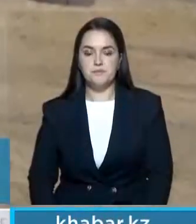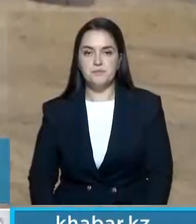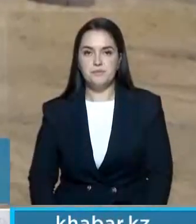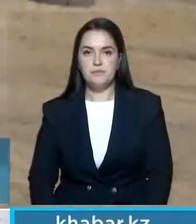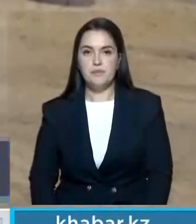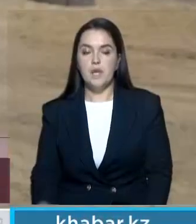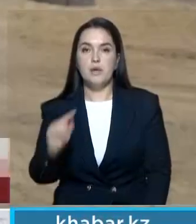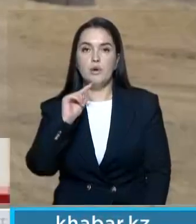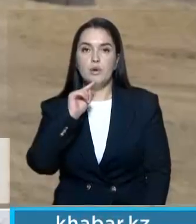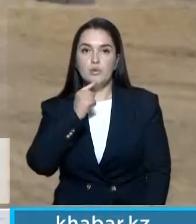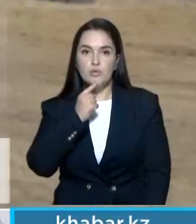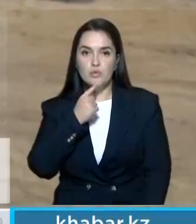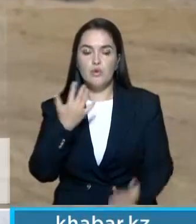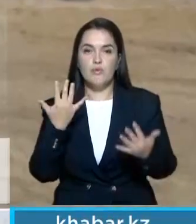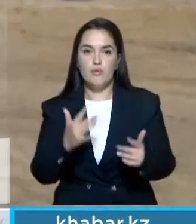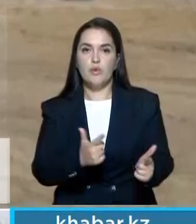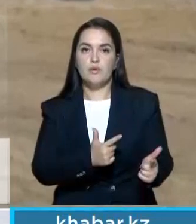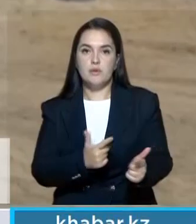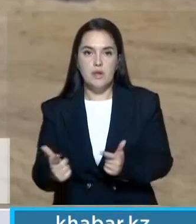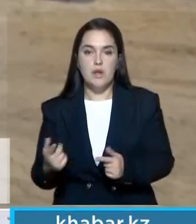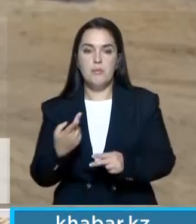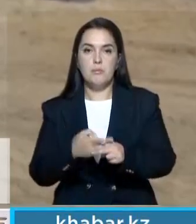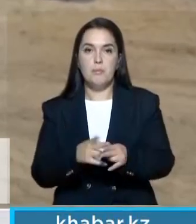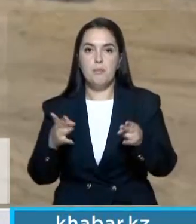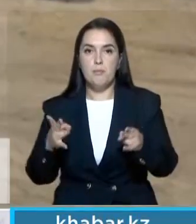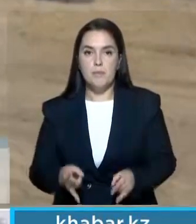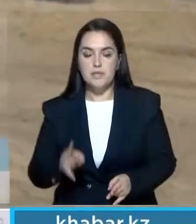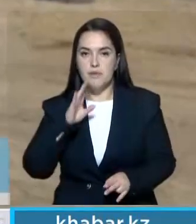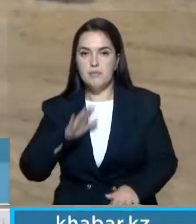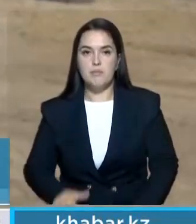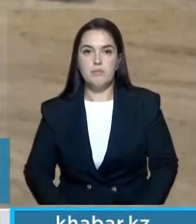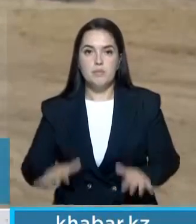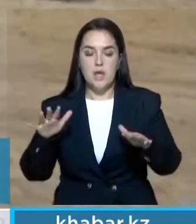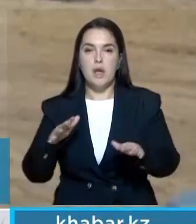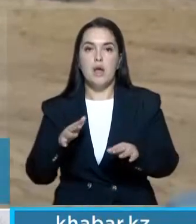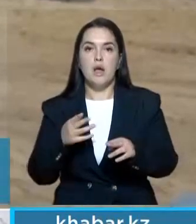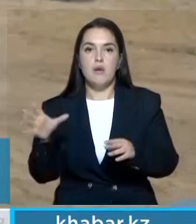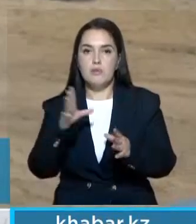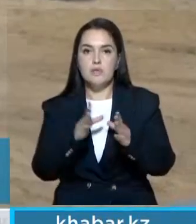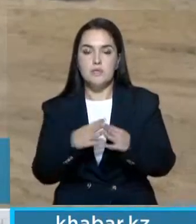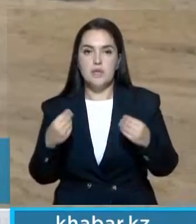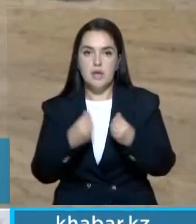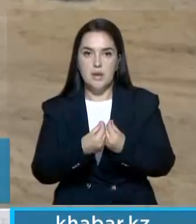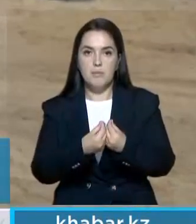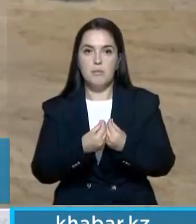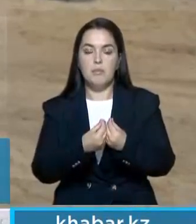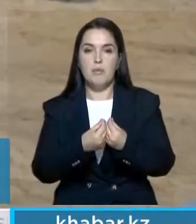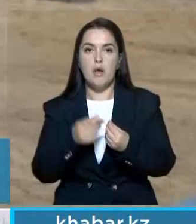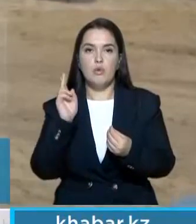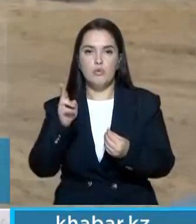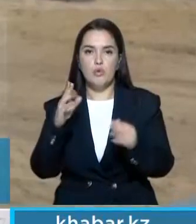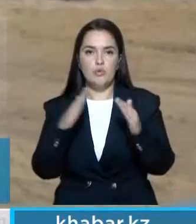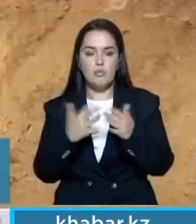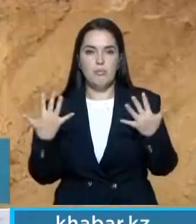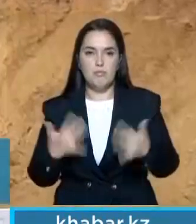Все трудности теперь позади. Есть регионы, которые пострадали от наводнения еще больше. Пусть все семьи, оставшиеся без крова, обретут